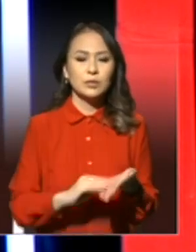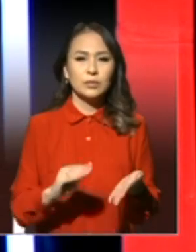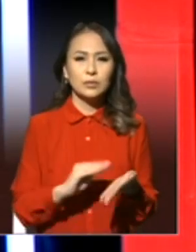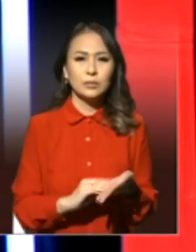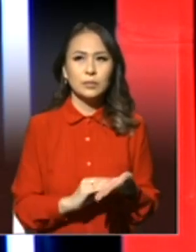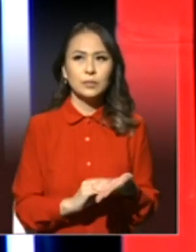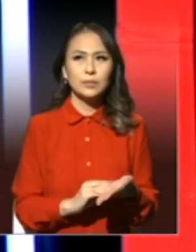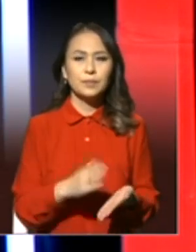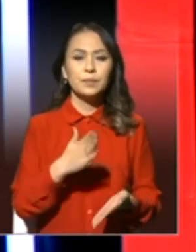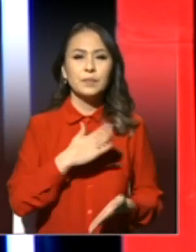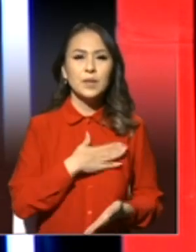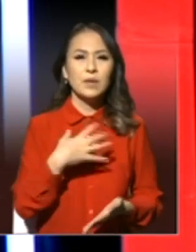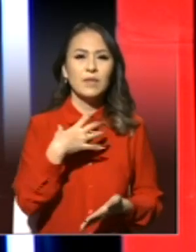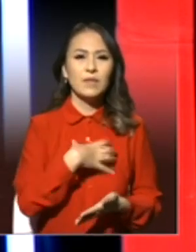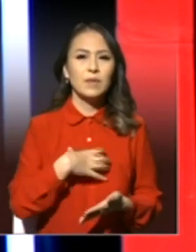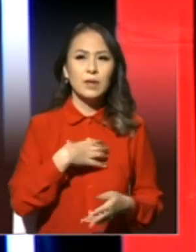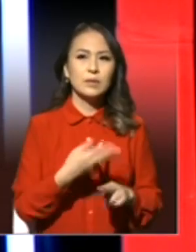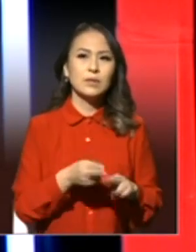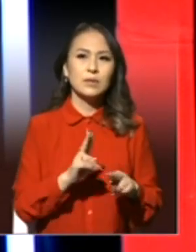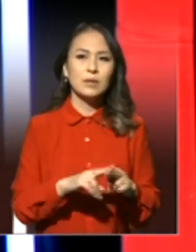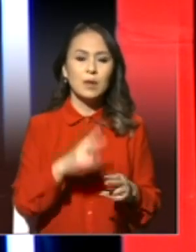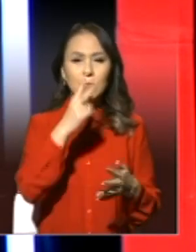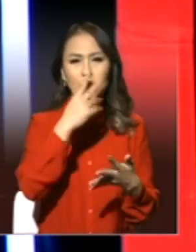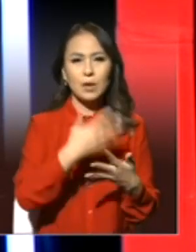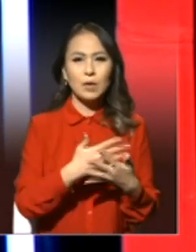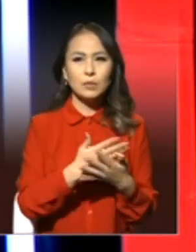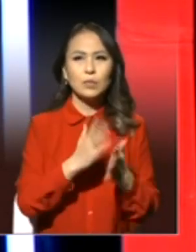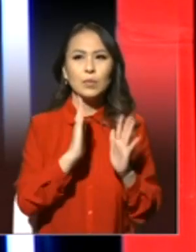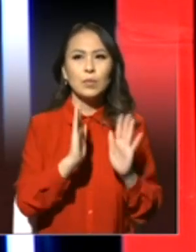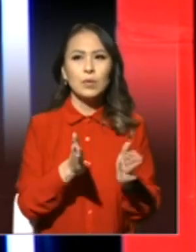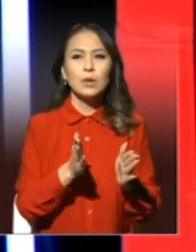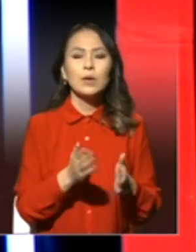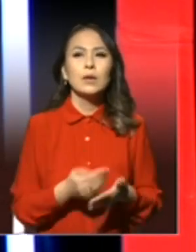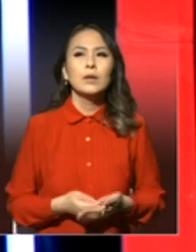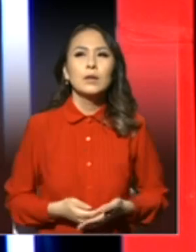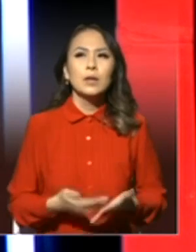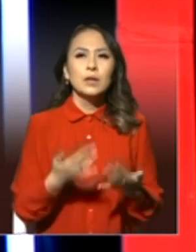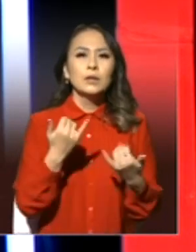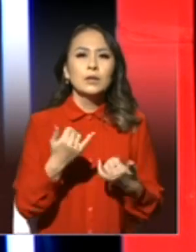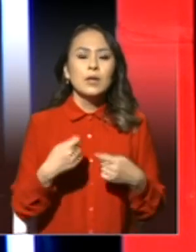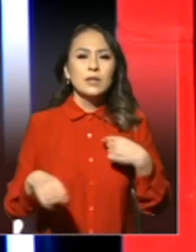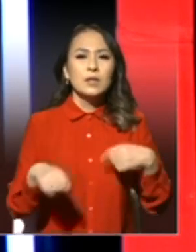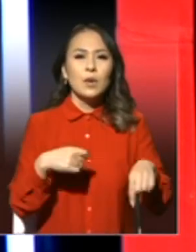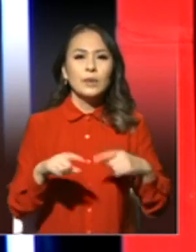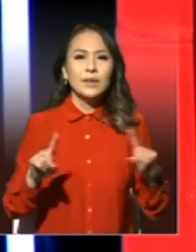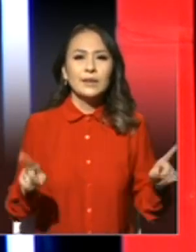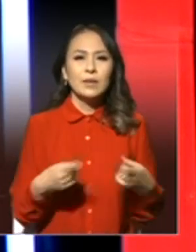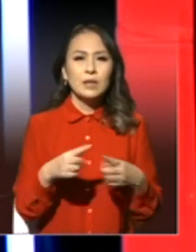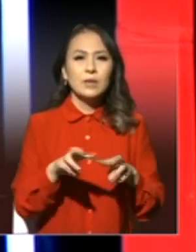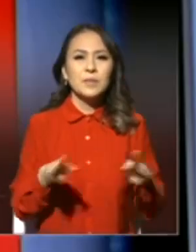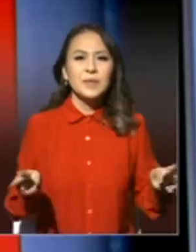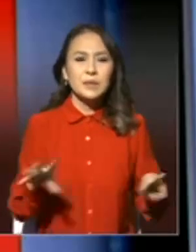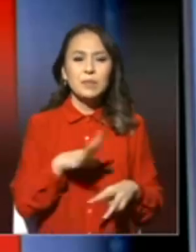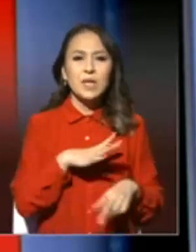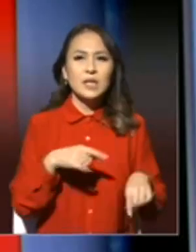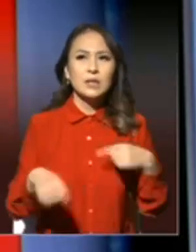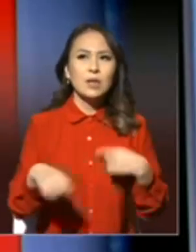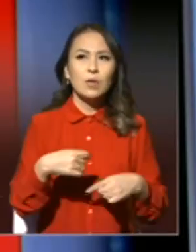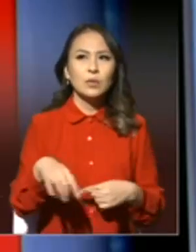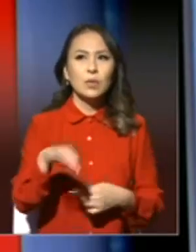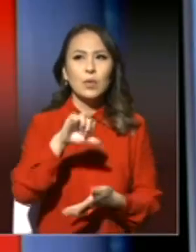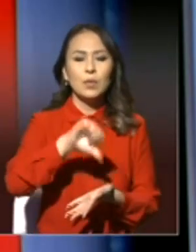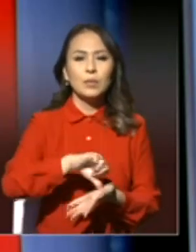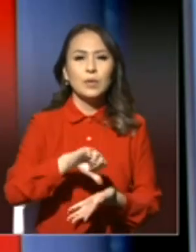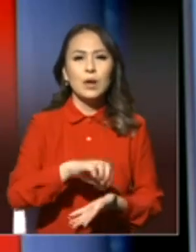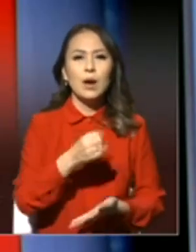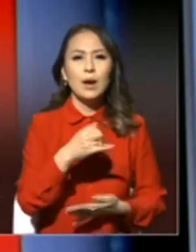болады. Біз ең негізгі маңызды дегендерін эфир барысында көрсетеміз. Студия қонақтарымен таныстырып өтсем, сауда және интеграция министрлігі сауда комитет төрағасының орынбасары